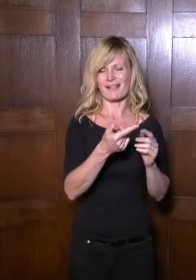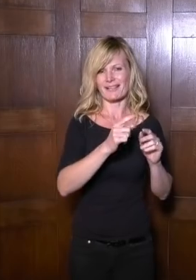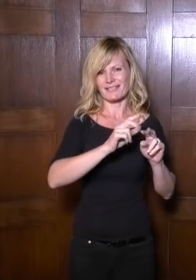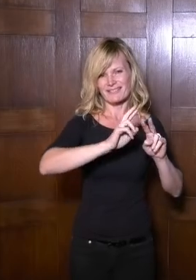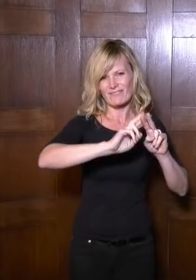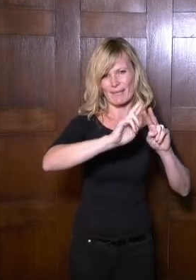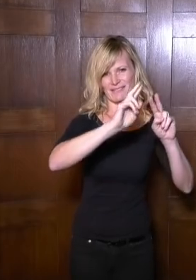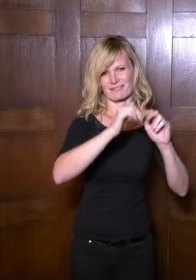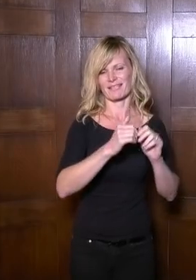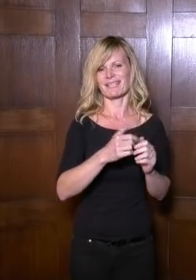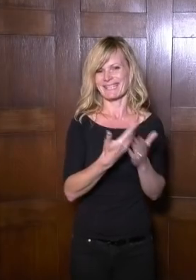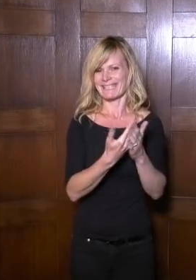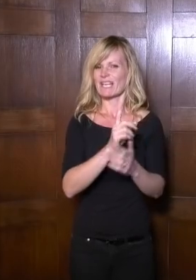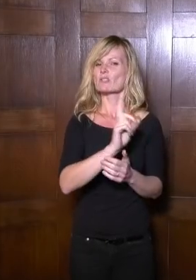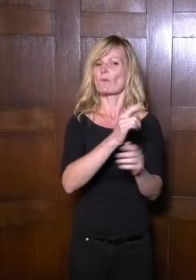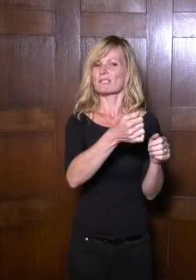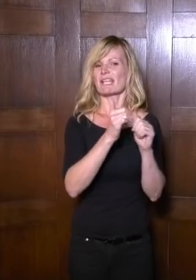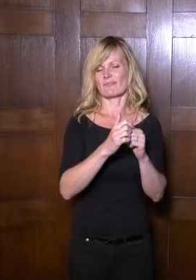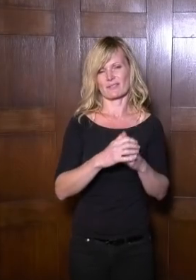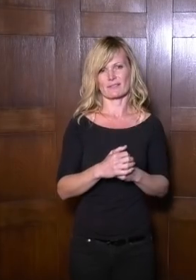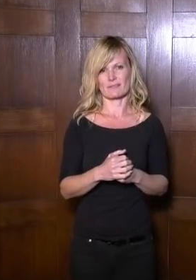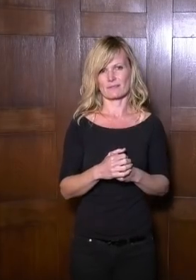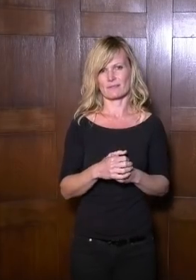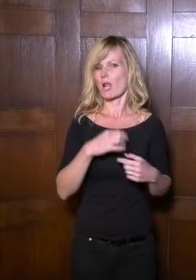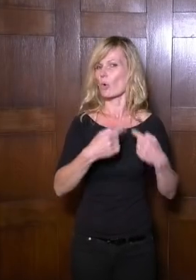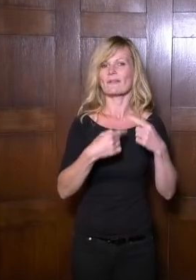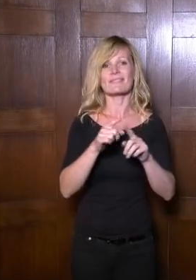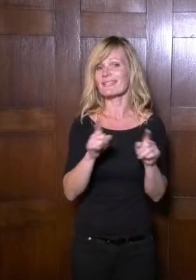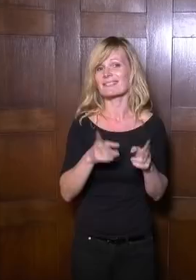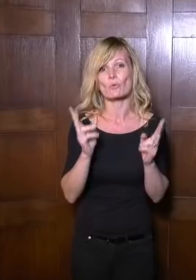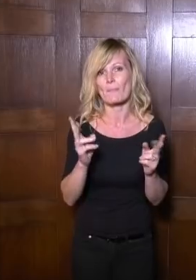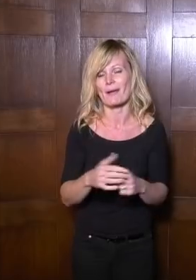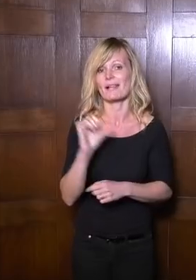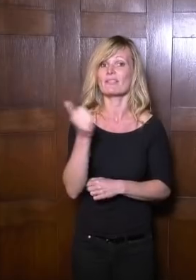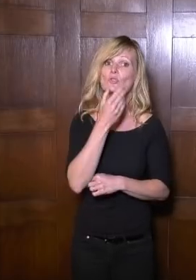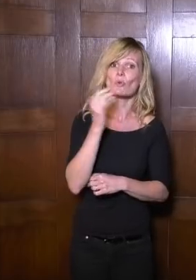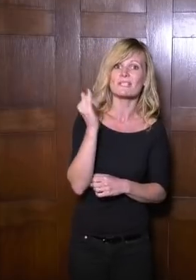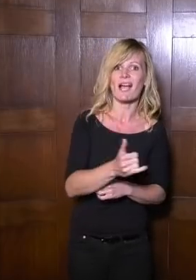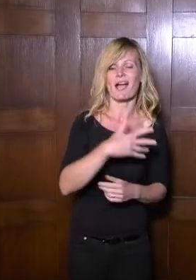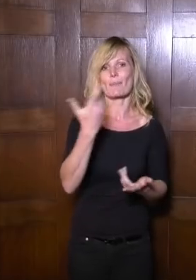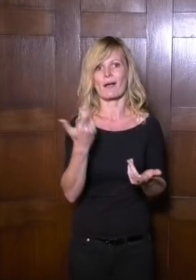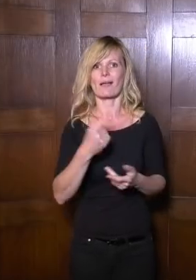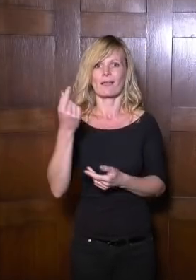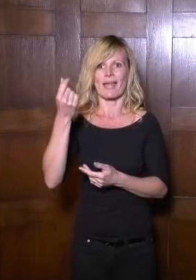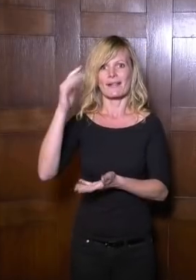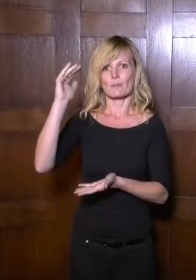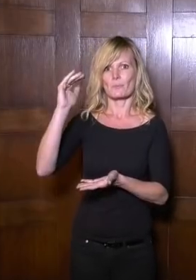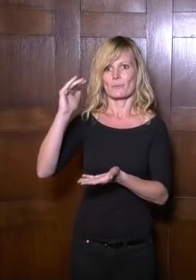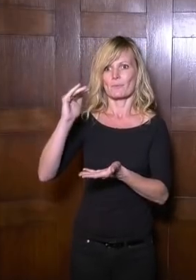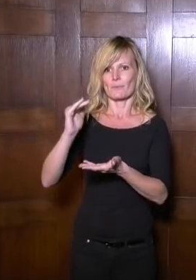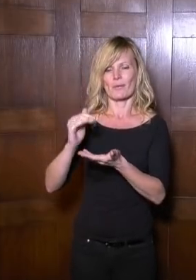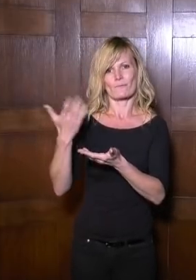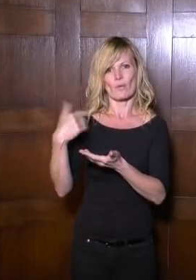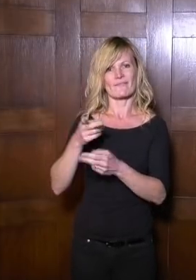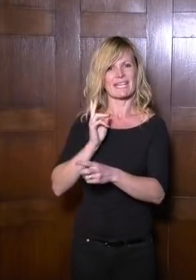dieser Soforthilfe, es läuft eben nicht normal, sondern wir wissen, es ist wieder schön, aber die Puffer sind jetzt aufgebraucht und